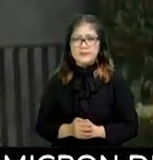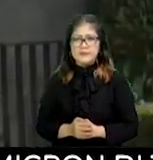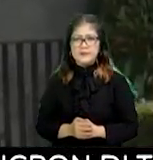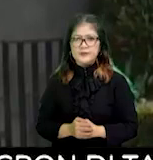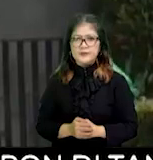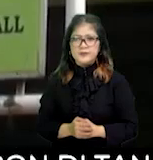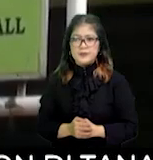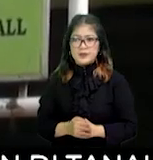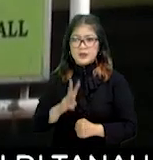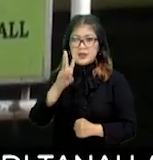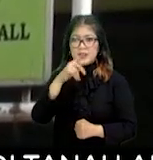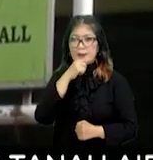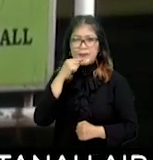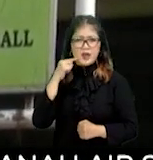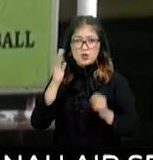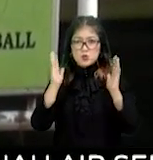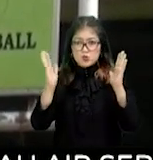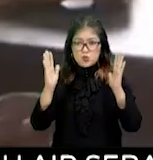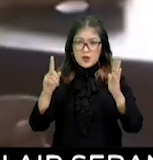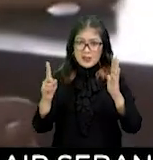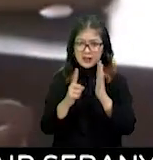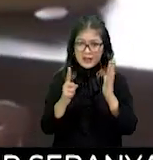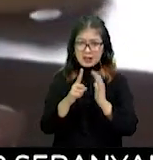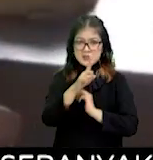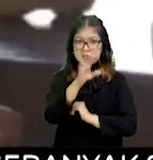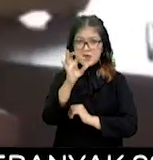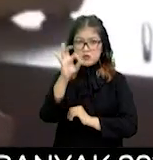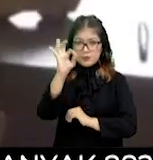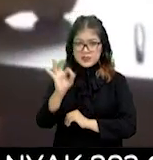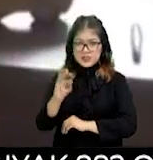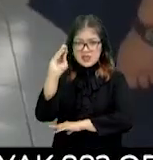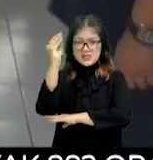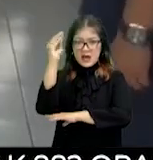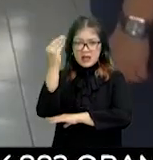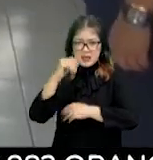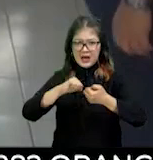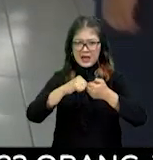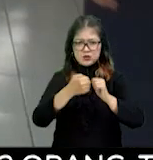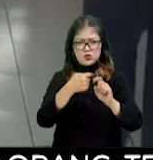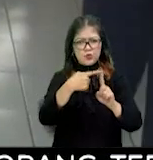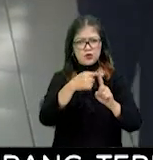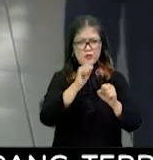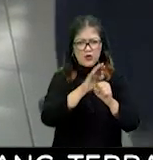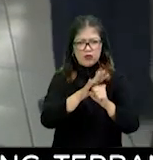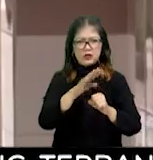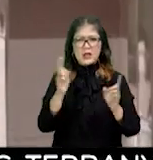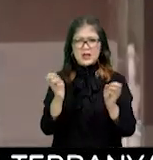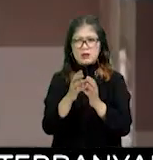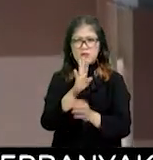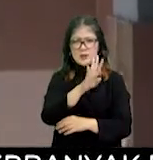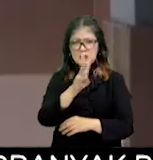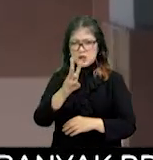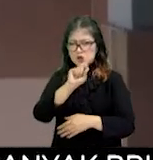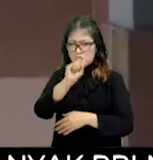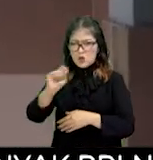Hampir 3 pekan pembelajaran tatap muka 100% di Jakarta, kasus COVID-19 ditemukan di 43 sekolah. Seluruh sekolah ditutup